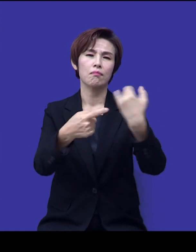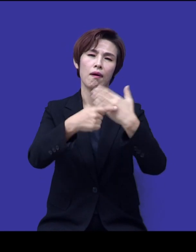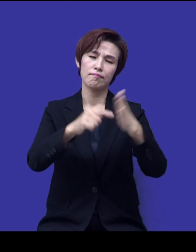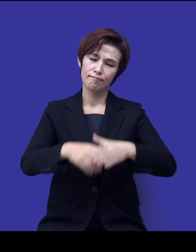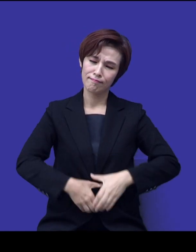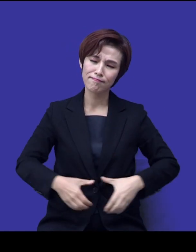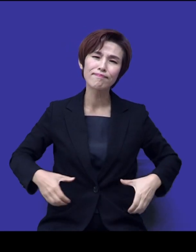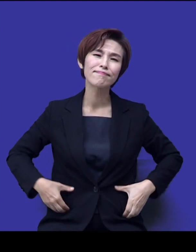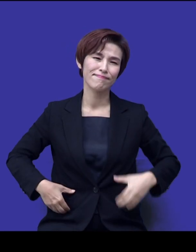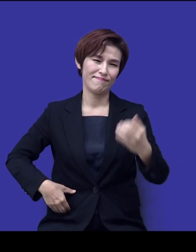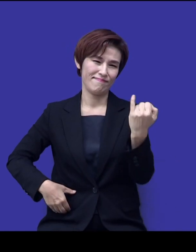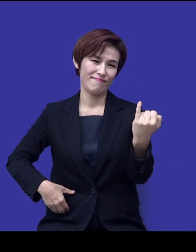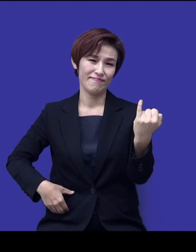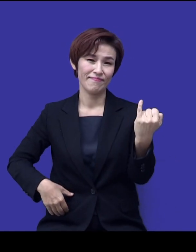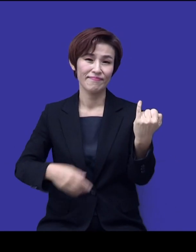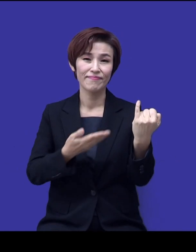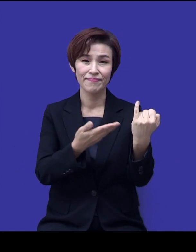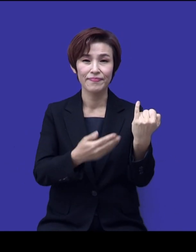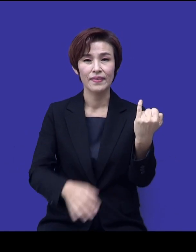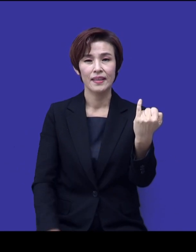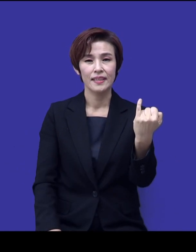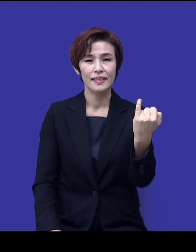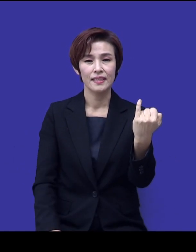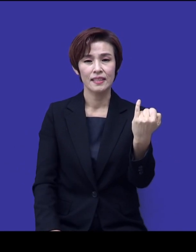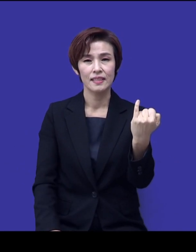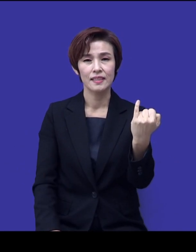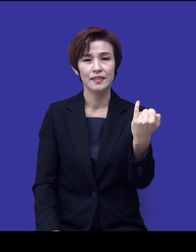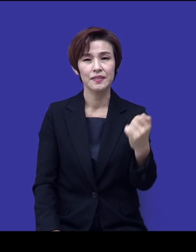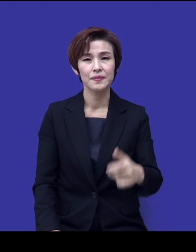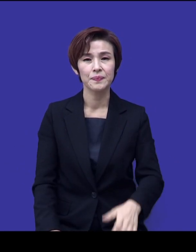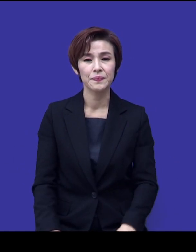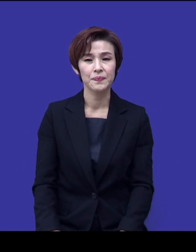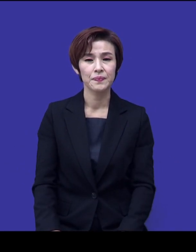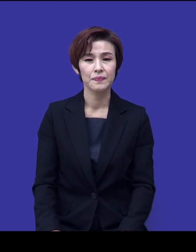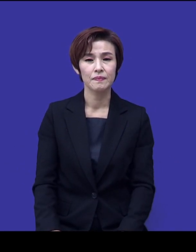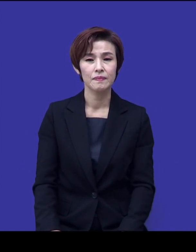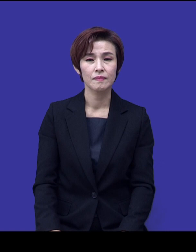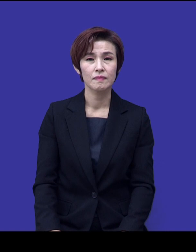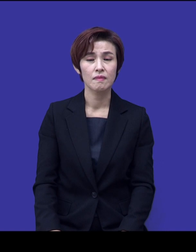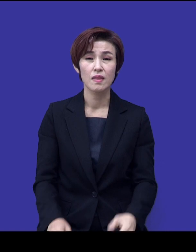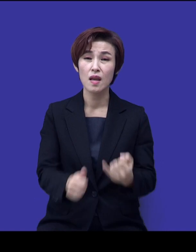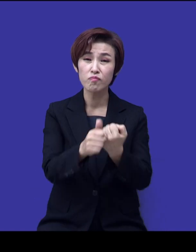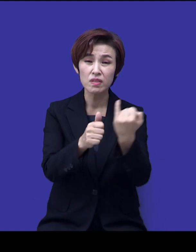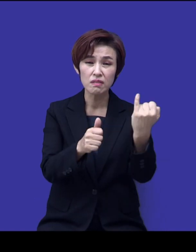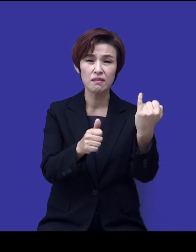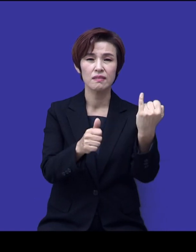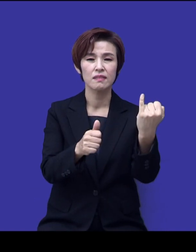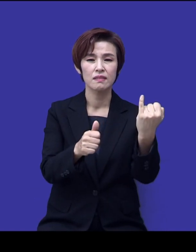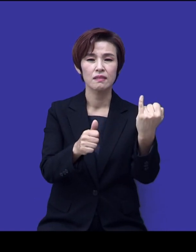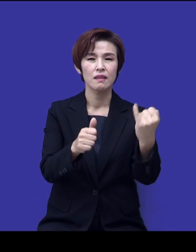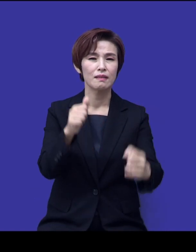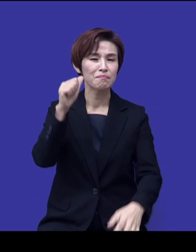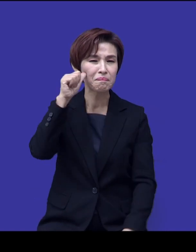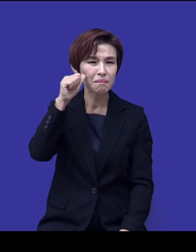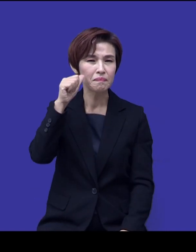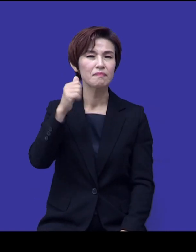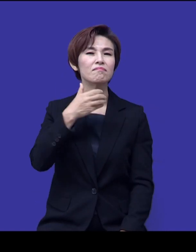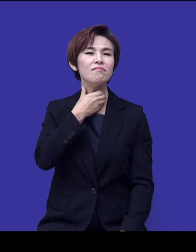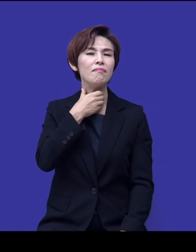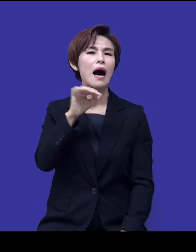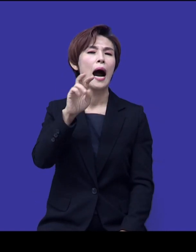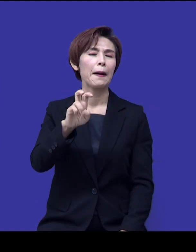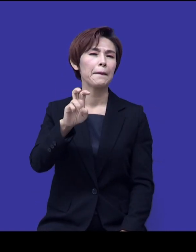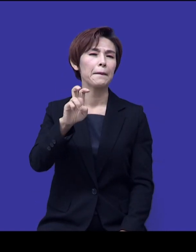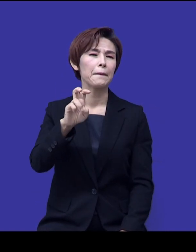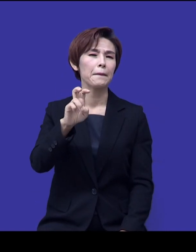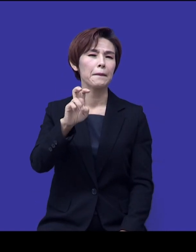많아요. 예. 그래서는 이런 서원을 했대요. 그러니까 암이 생겨가지고 유방암도 생기고 갑상선암 생기고. 예. 그 당시에